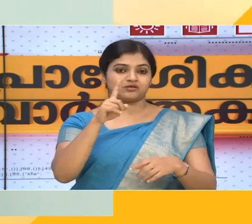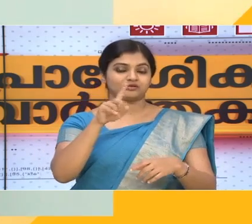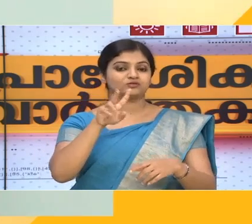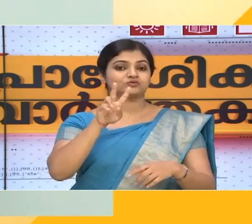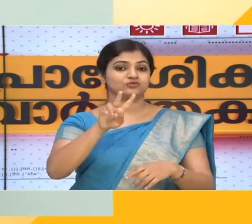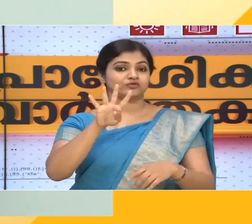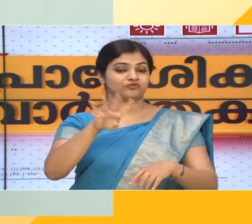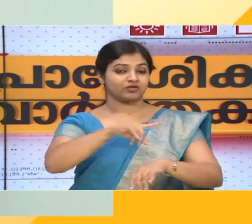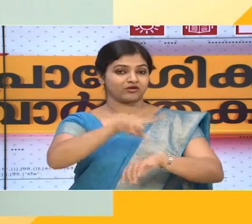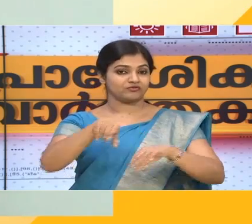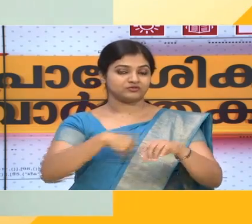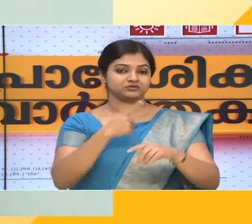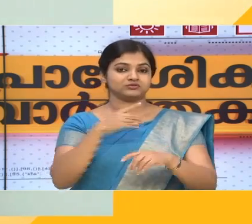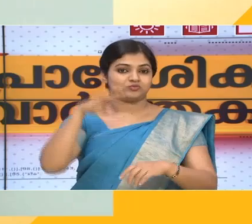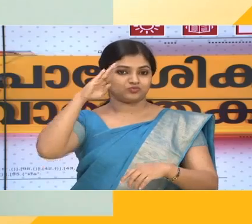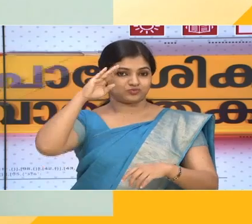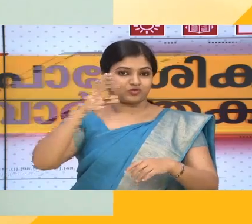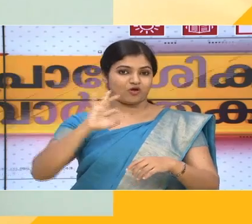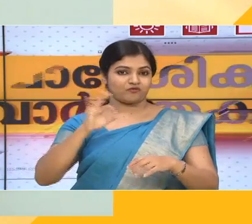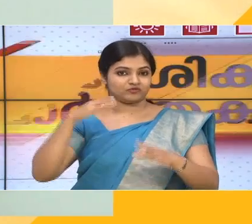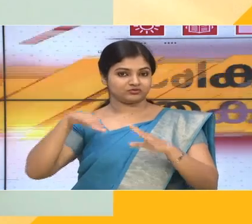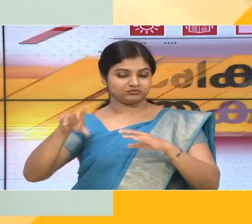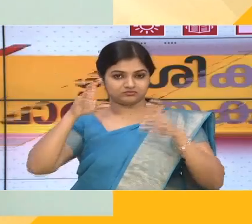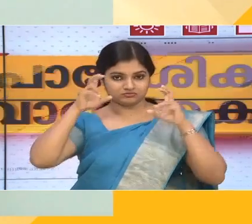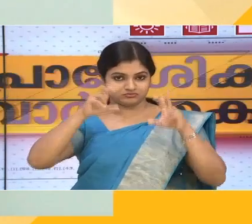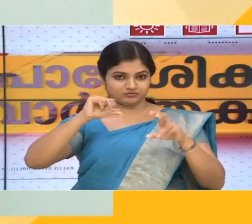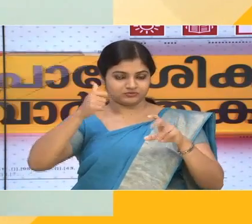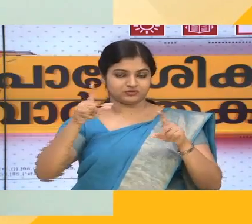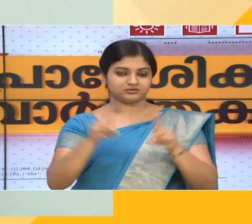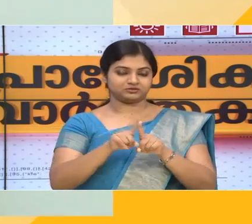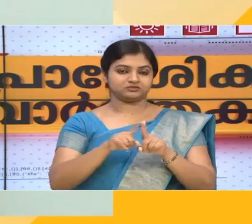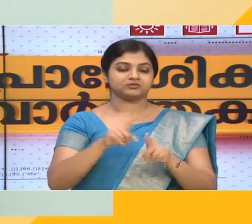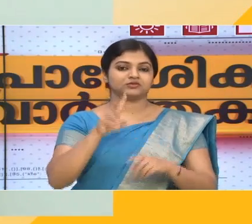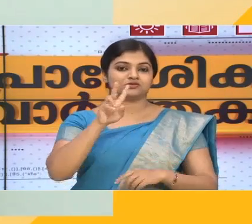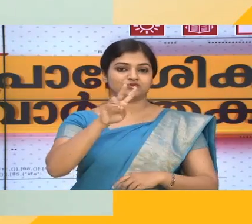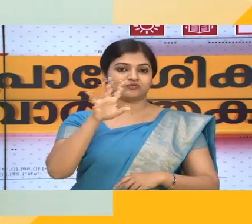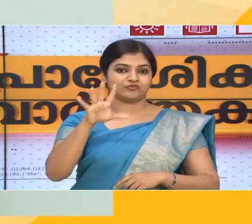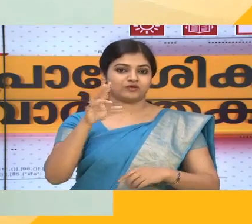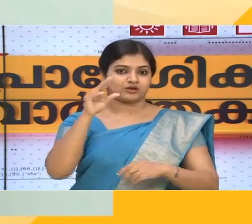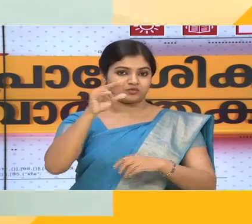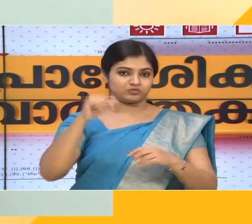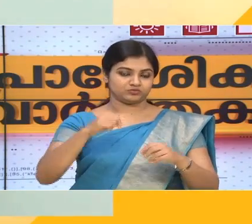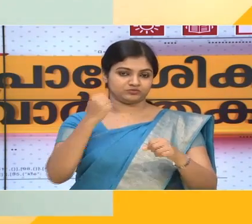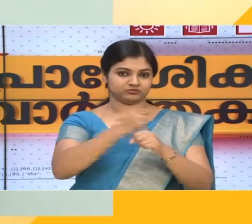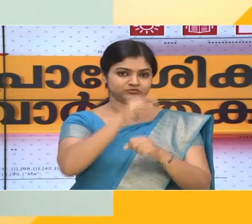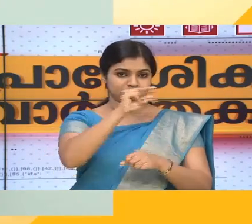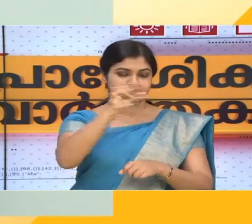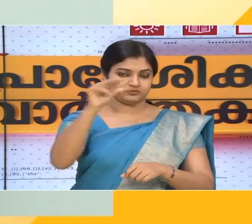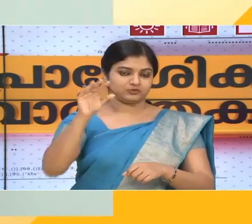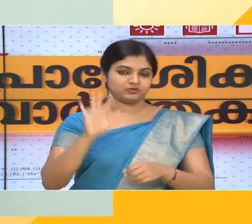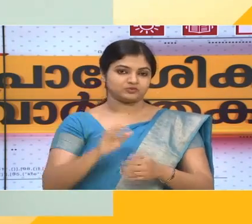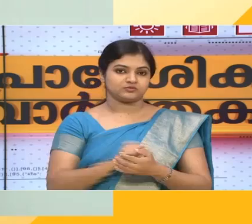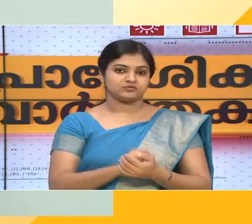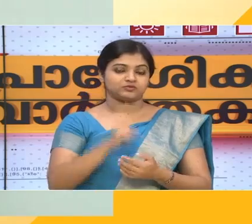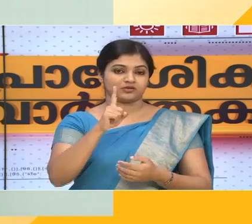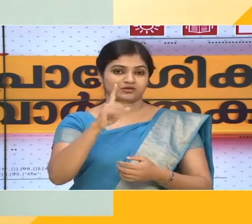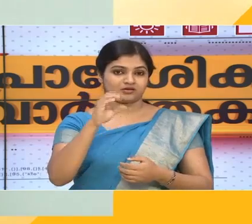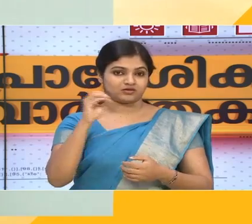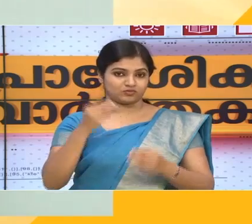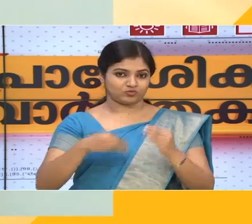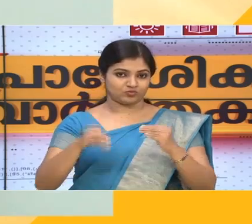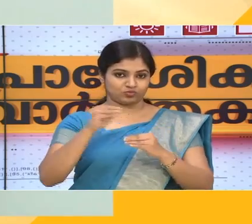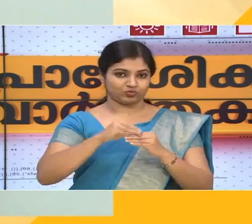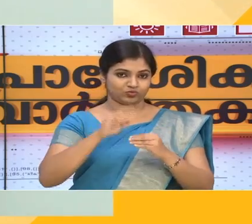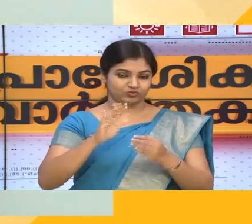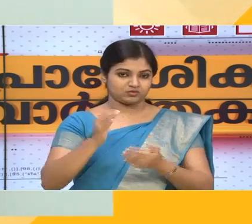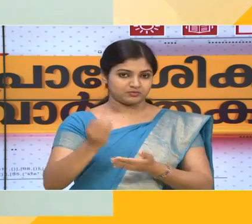രീതിയിൽ സ്ഥാപിക്കുവാനാണ് ഉദ്ദേശിക്കുന്നത്. അതിൻ്റെ തുടക്കം എന്ന നിലയിലാണ് 25 ക്യാമറ സ്ഥാപിച്ചിട്ടുള്ളത്. ആയത് 100 എണ്ണം ബാക്കിയുള്ളത്